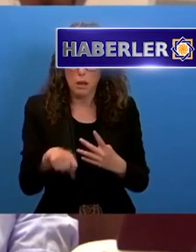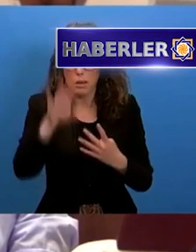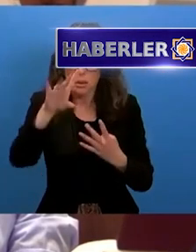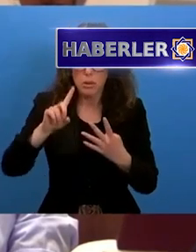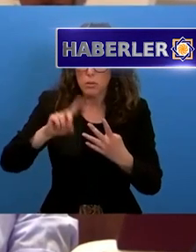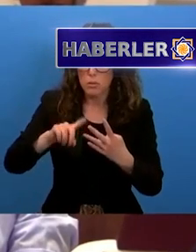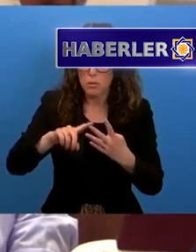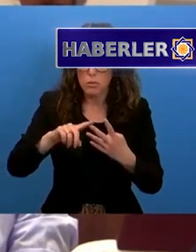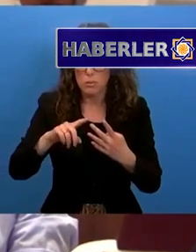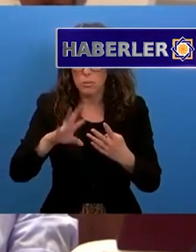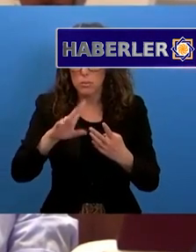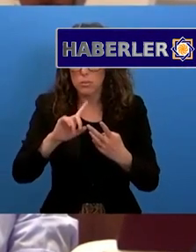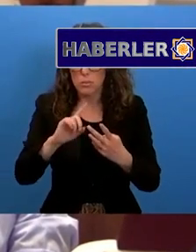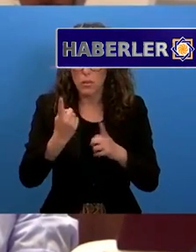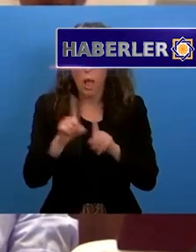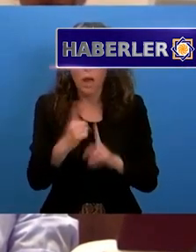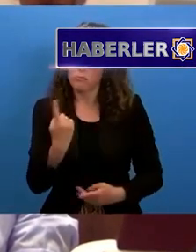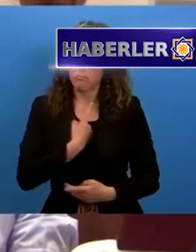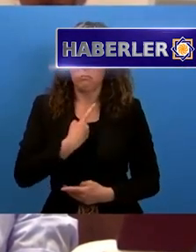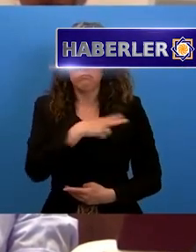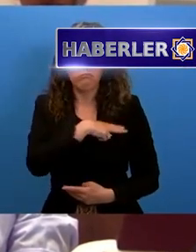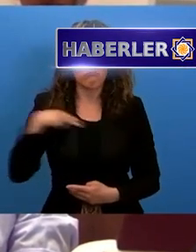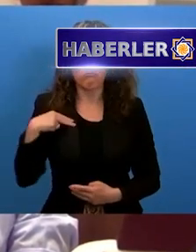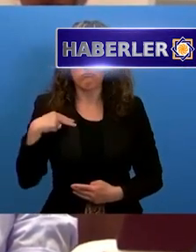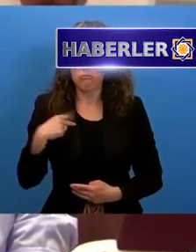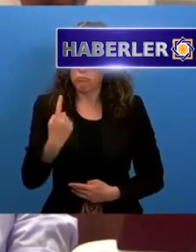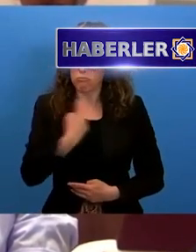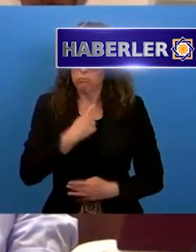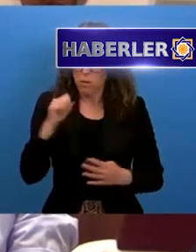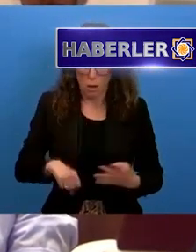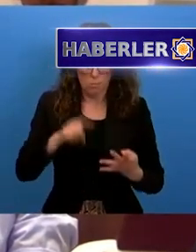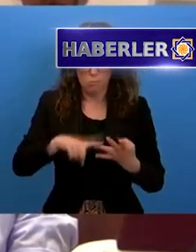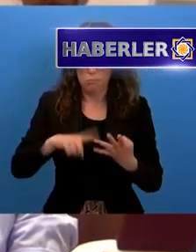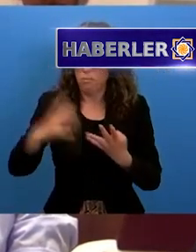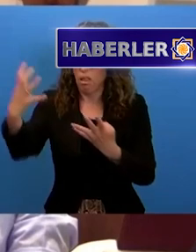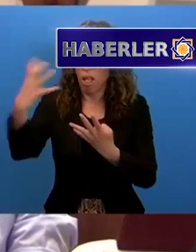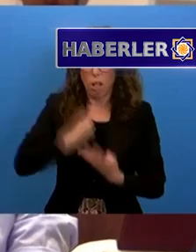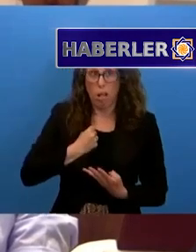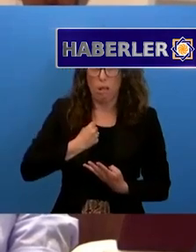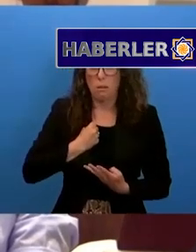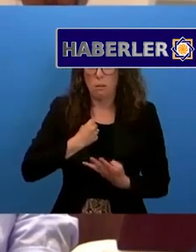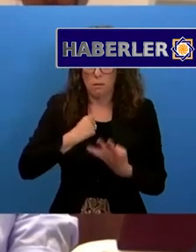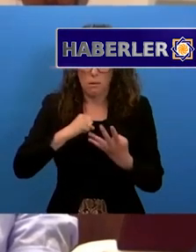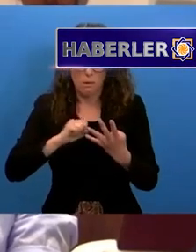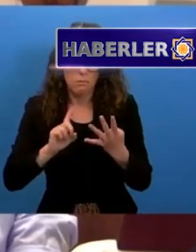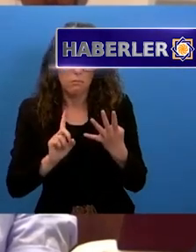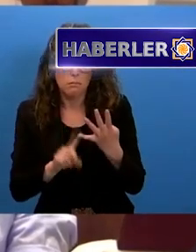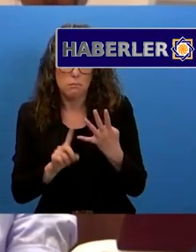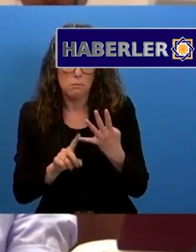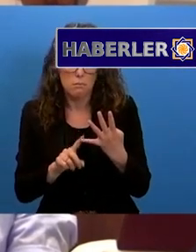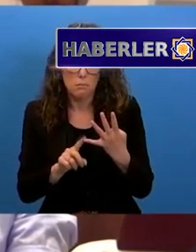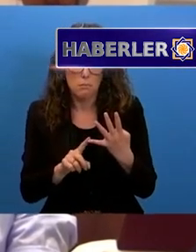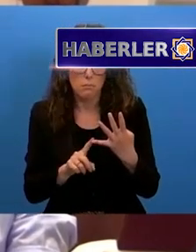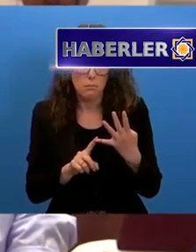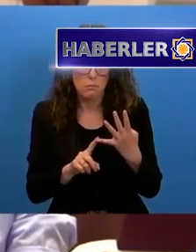tartışmalara, kararlara tam olarak katılması gerektiğini, çünkü tartışılan konuların doğrudan kendilerini ilgilendirdiğini ve